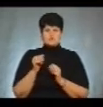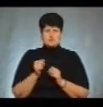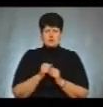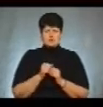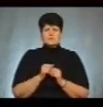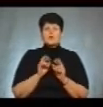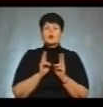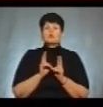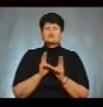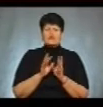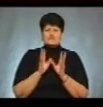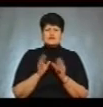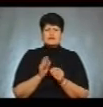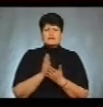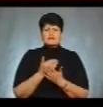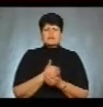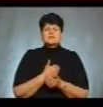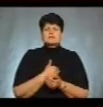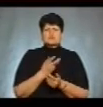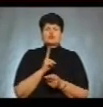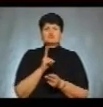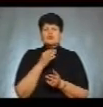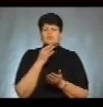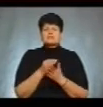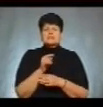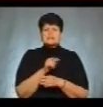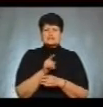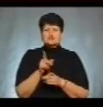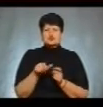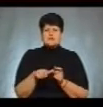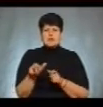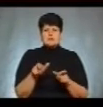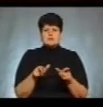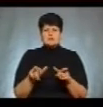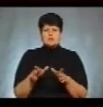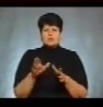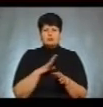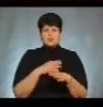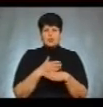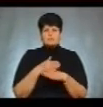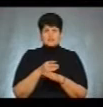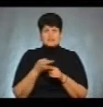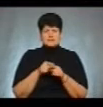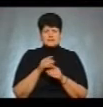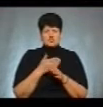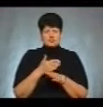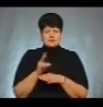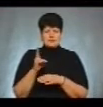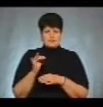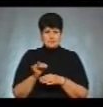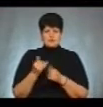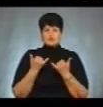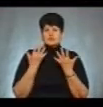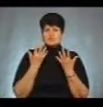Хто взагалі є ініціатором, хто відповідає за те, що ділянки доріг були розбиті на такі невеликі частинки? На сьогоднішній день